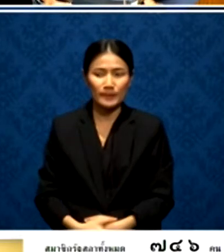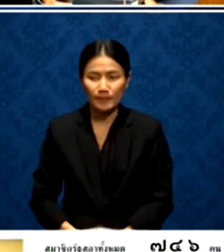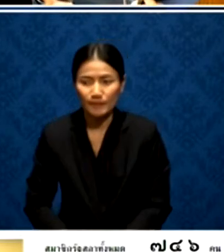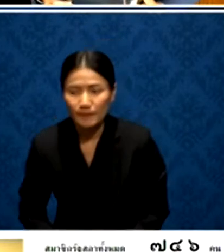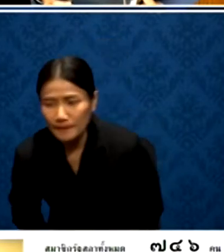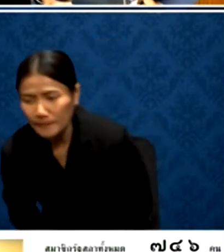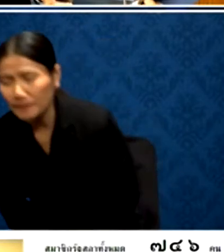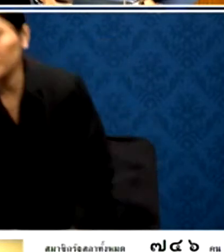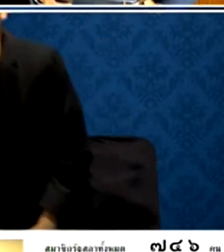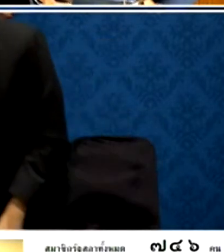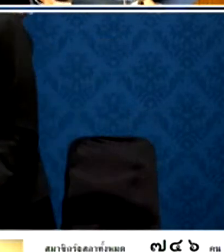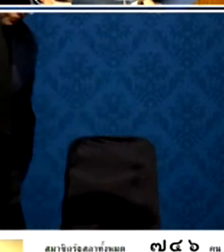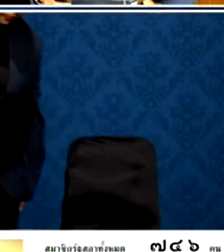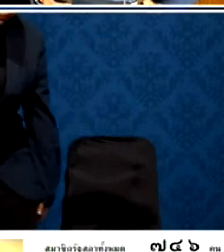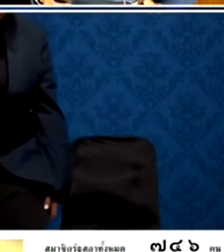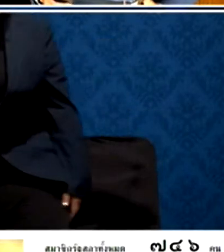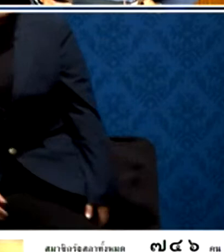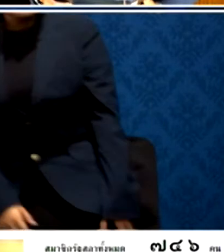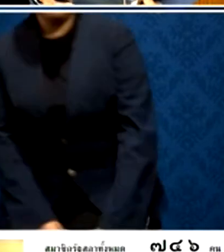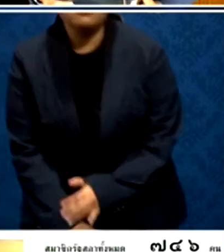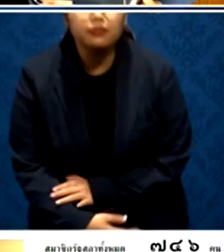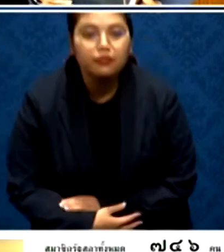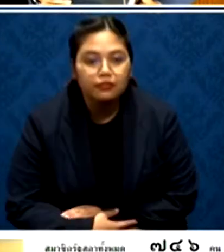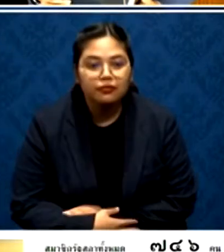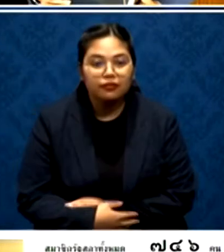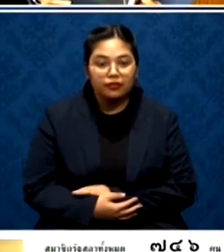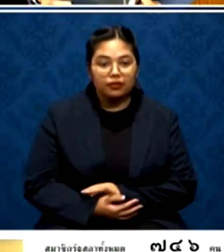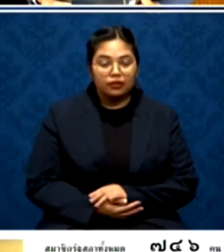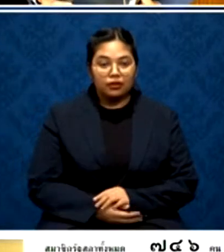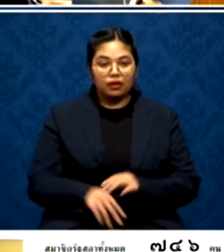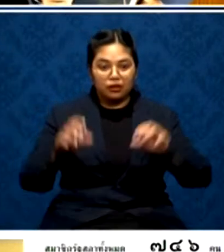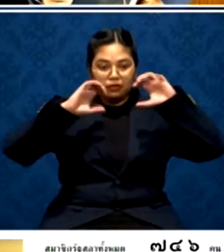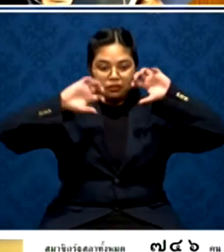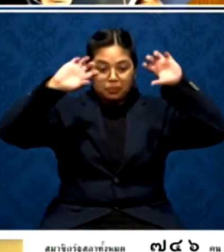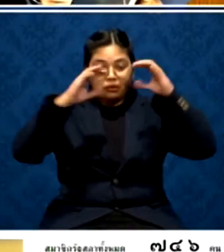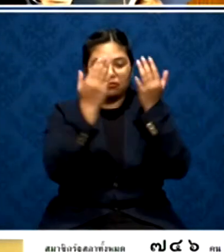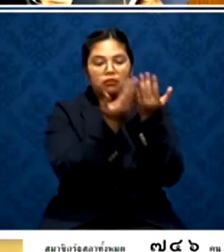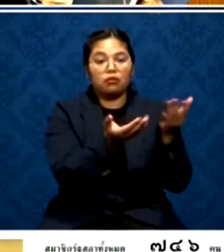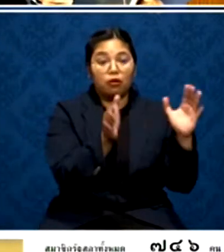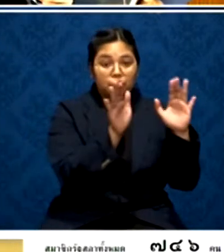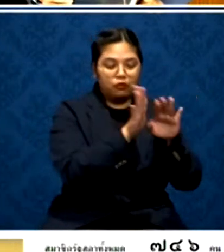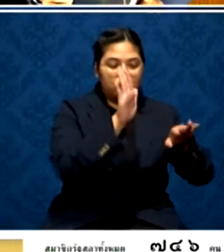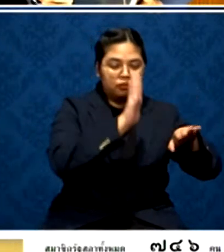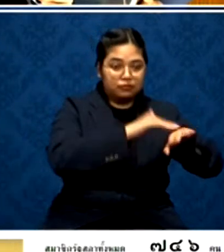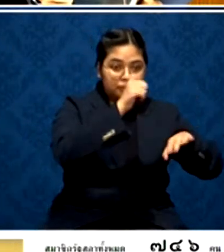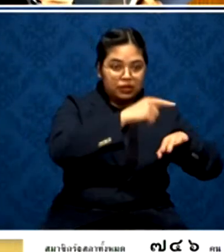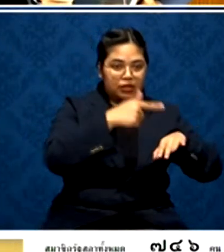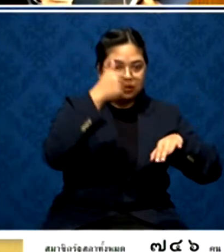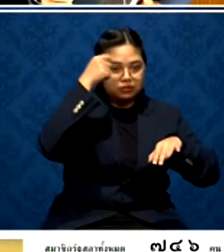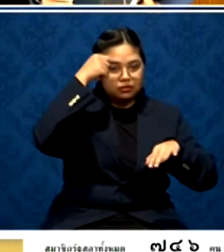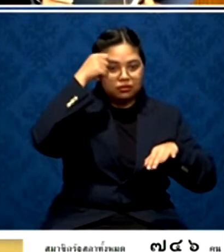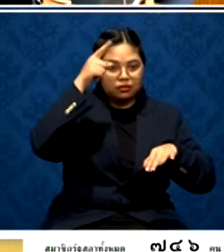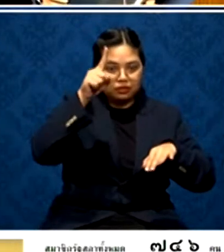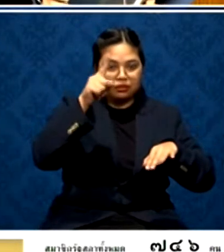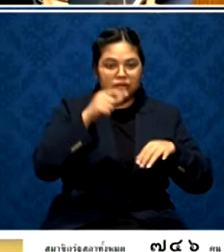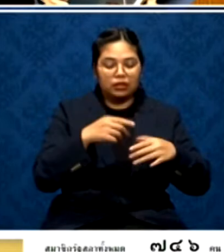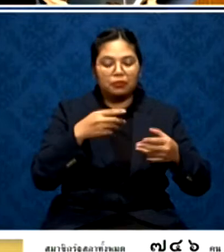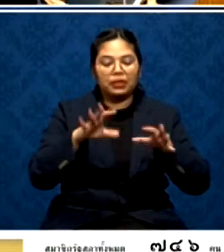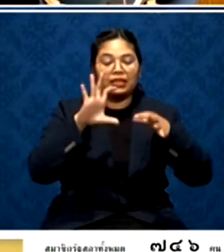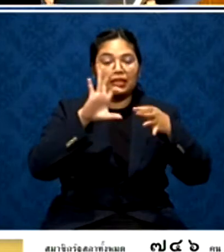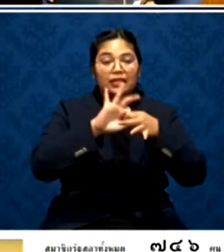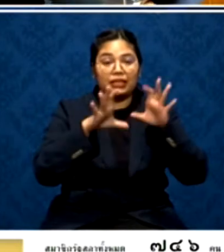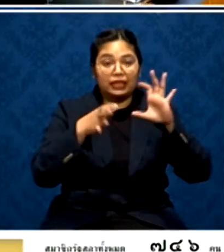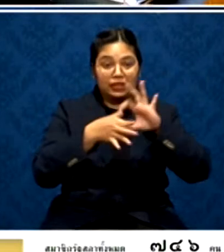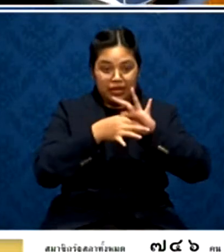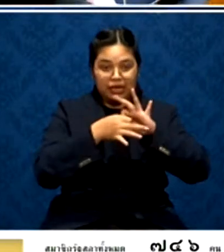นอกจากนี้รัฐบาลจะสร้างงานสร้างรายได้ผ่านการส่งเสริม1ครอบครัว1ทักษะตลอดจนการส่งเสริมและพัฒนาด้านการกีฬา